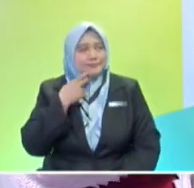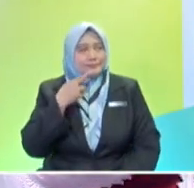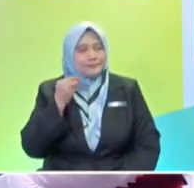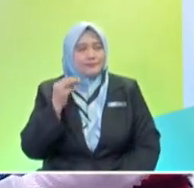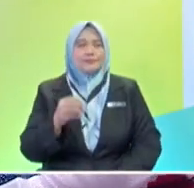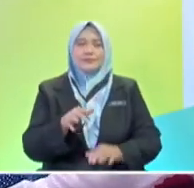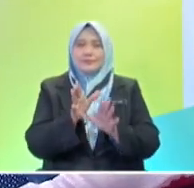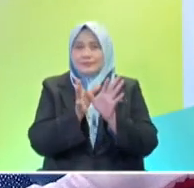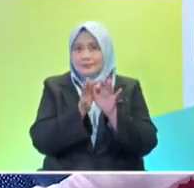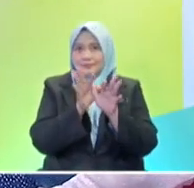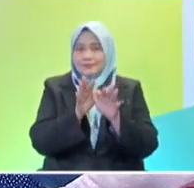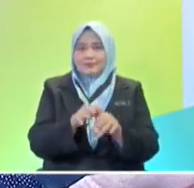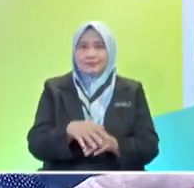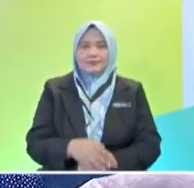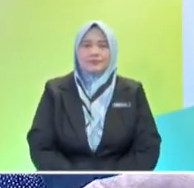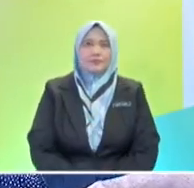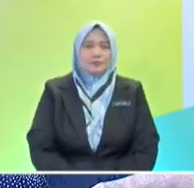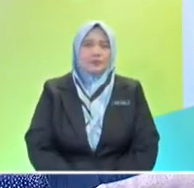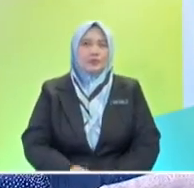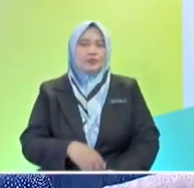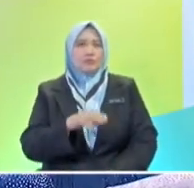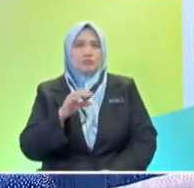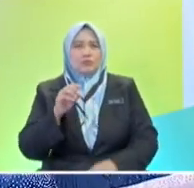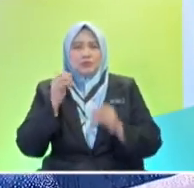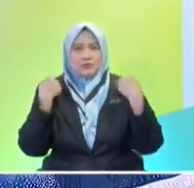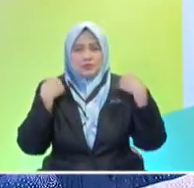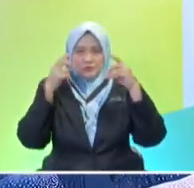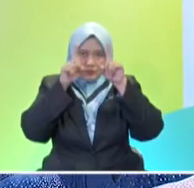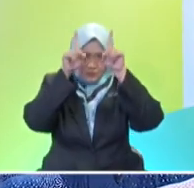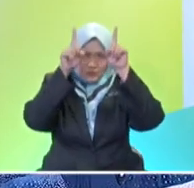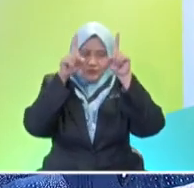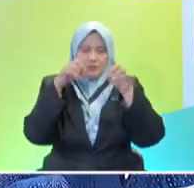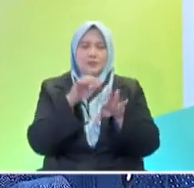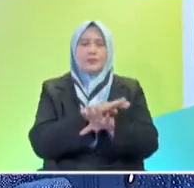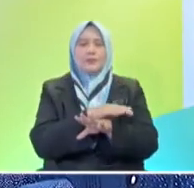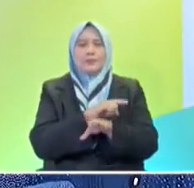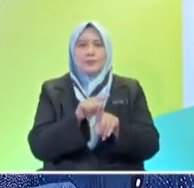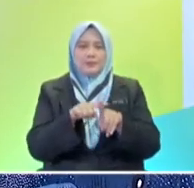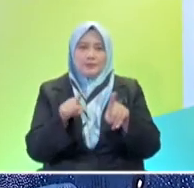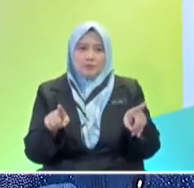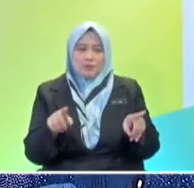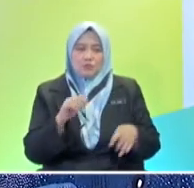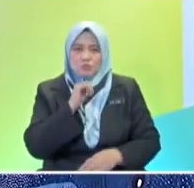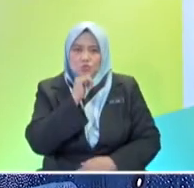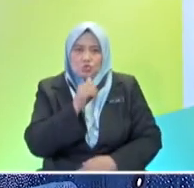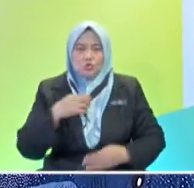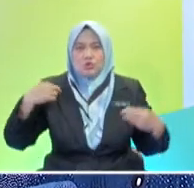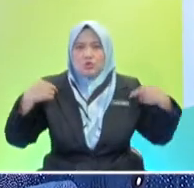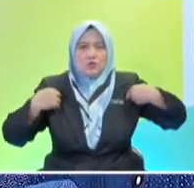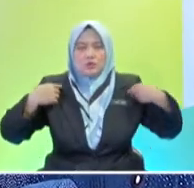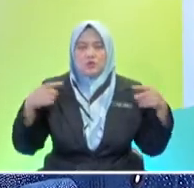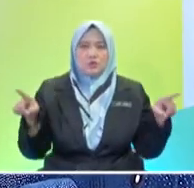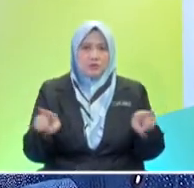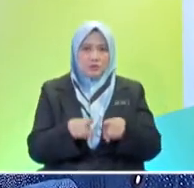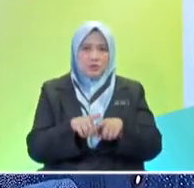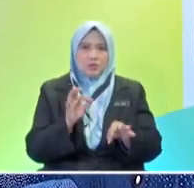Rama-rama, pepatung, kedua-duanya ada sesungut. Tapi mereka bukan haiwan yang sama. Kalau kura-kura,